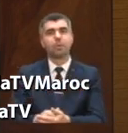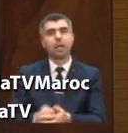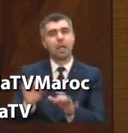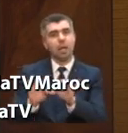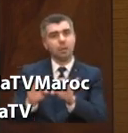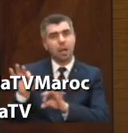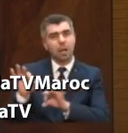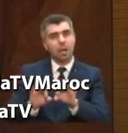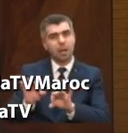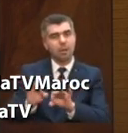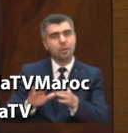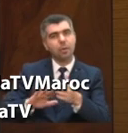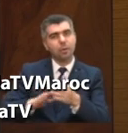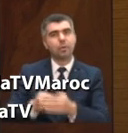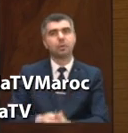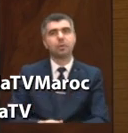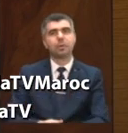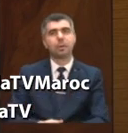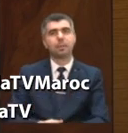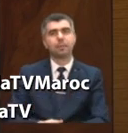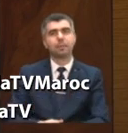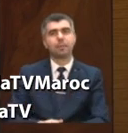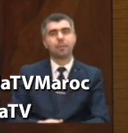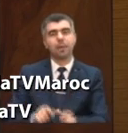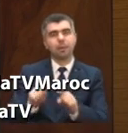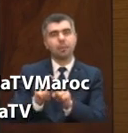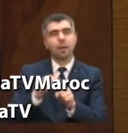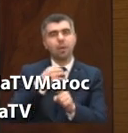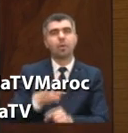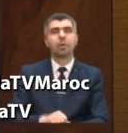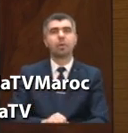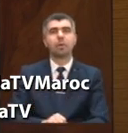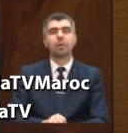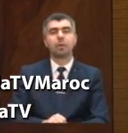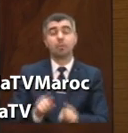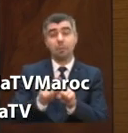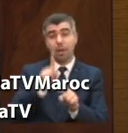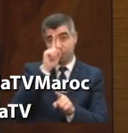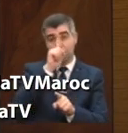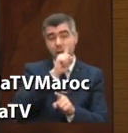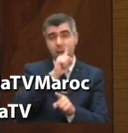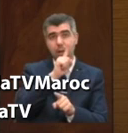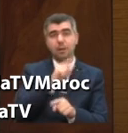بالاجراءات ديال الاجراءات الاحترازيه وغيرها من حجر صحي وغيرها. وبالتالي ان شاء الله نتمنوا